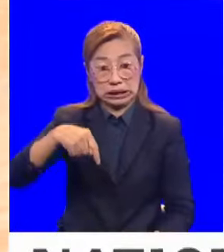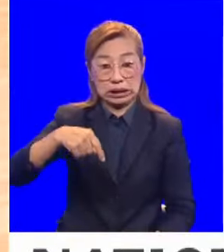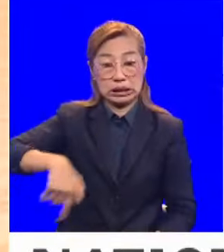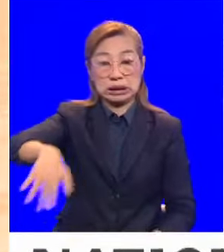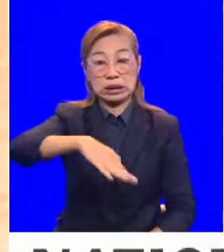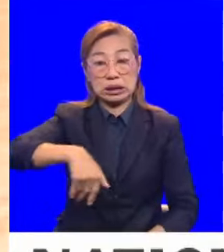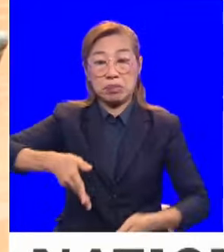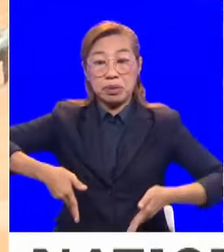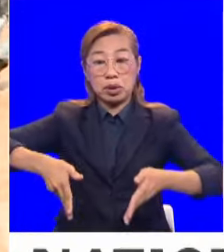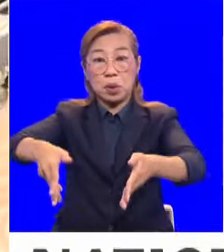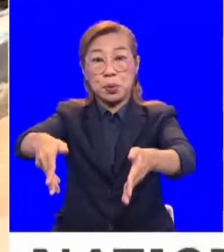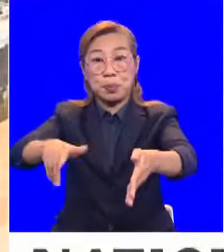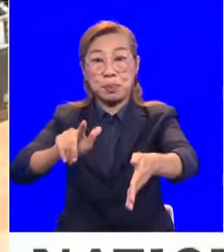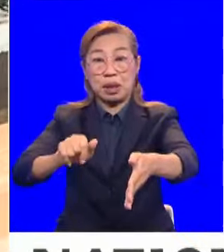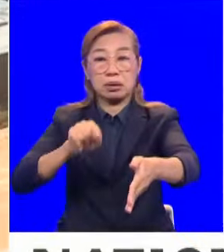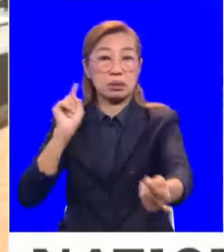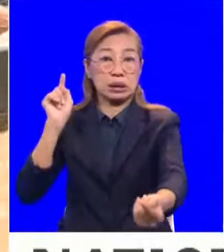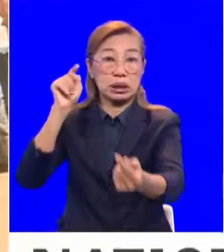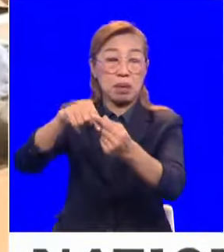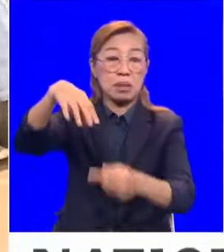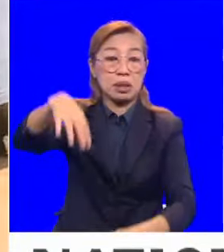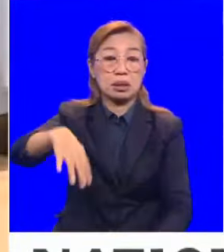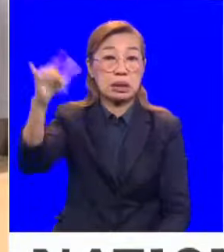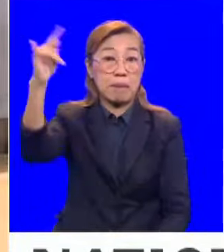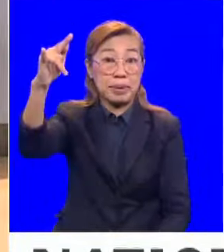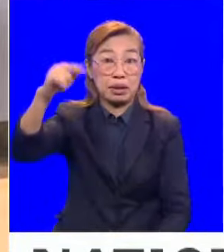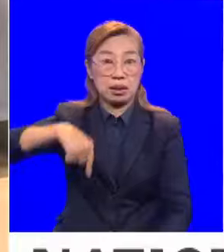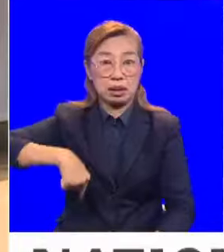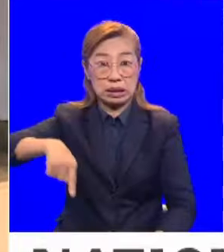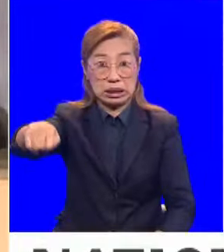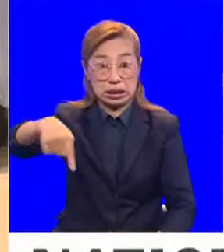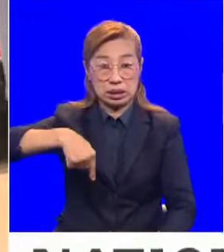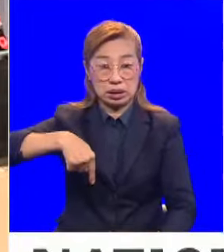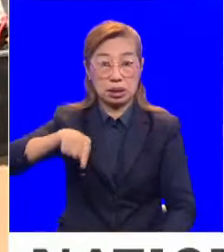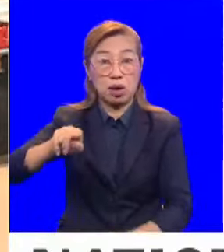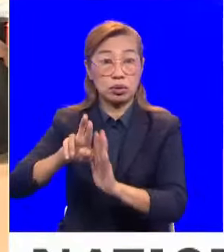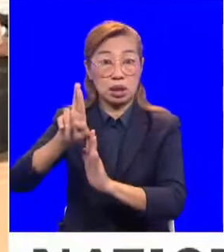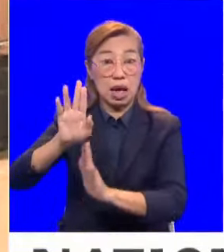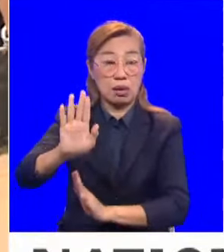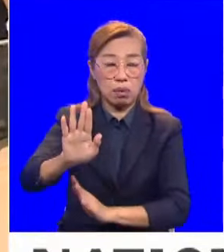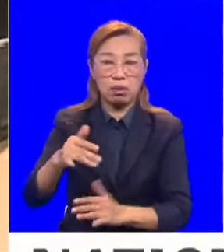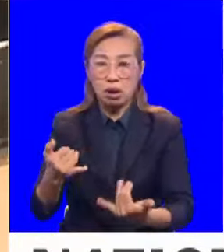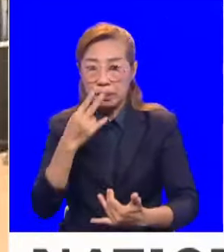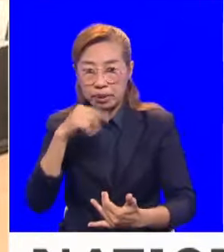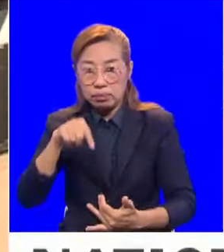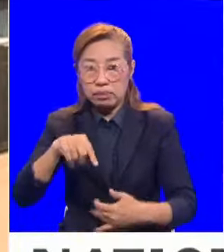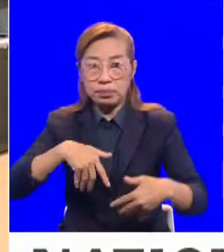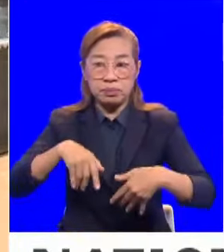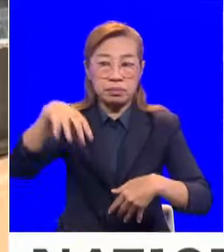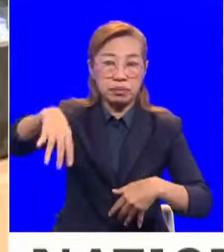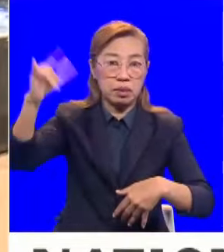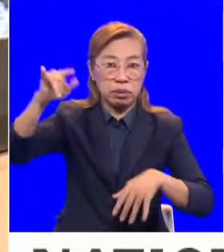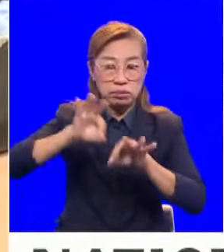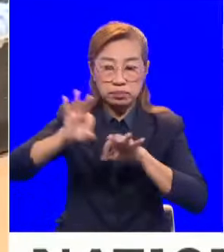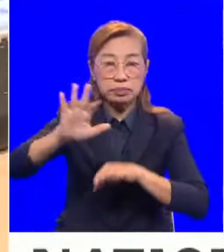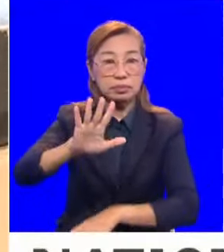ทางถนนสายใบพัดตะวันออกที่จะมุ่งหน้าไปยังสนามบินแม่ฟ้าหลวงจังหวัดเชียงรายนะคะซึ่งก็จะอยู่จากห่างจากสนามบินเนี่ยสักประมาณ